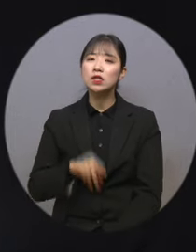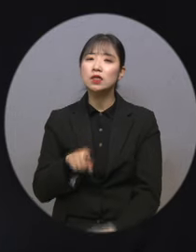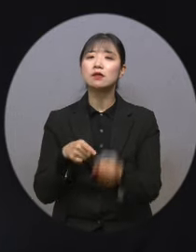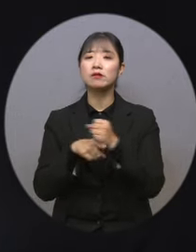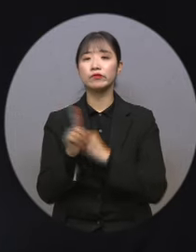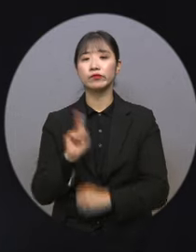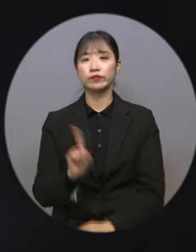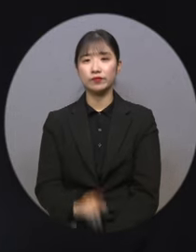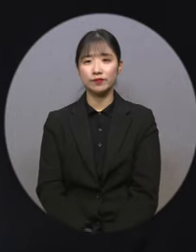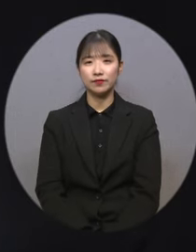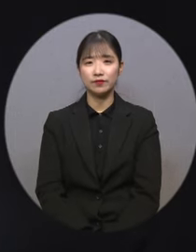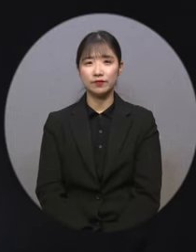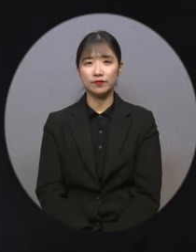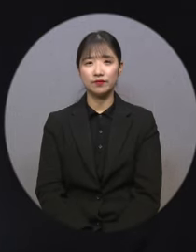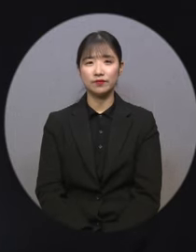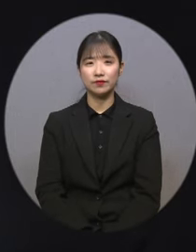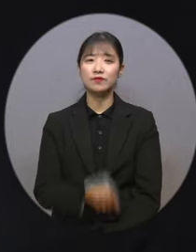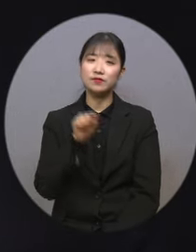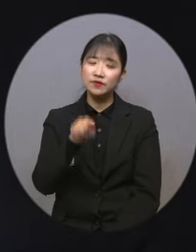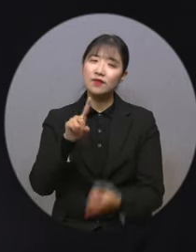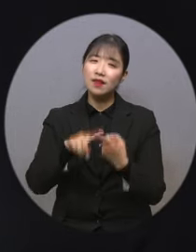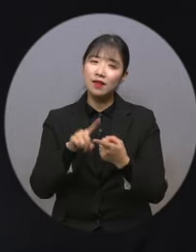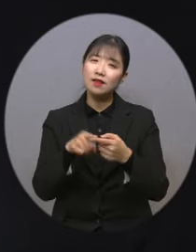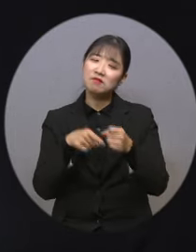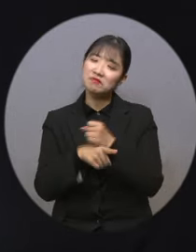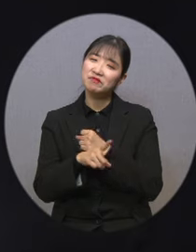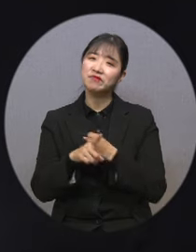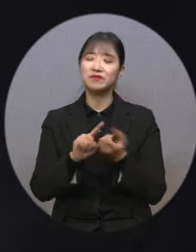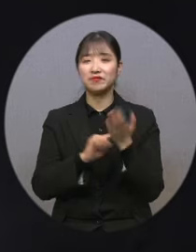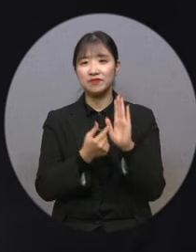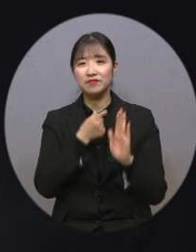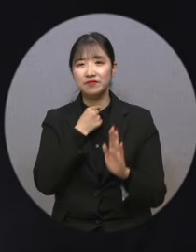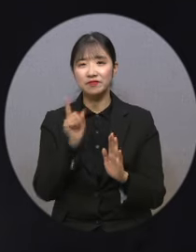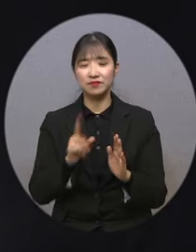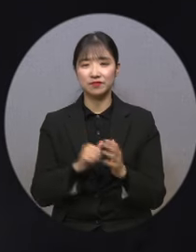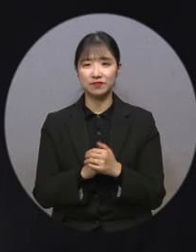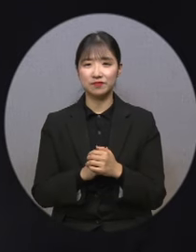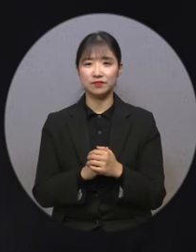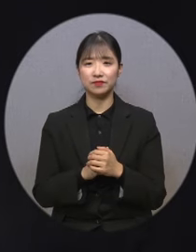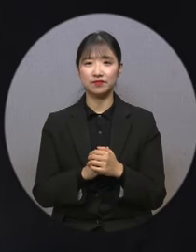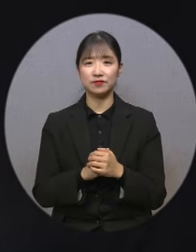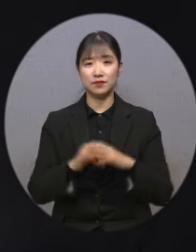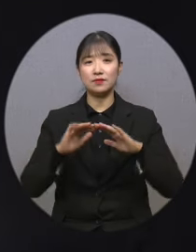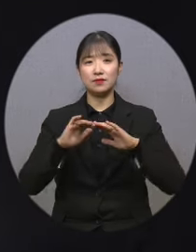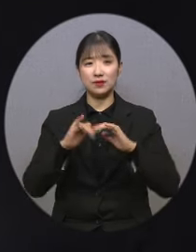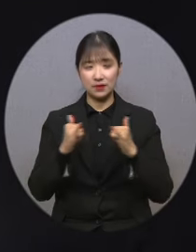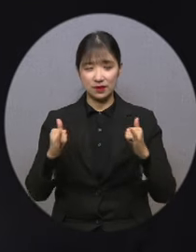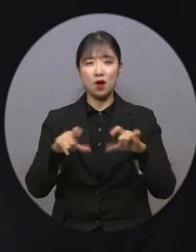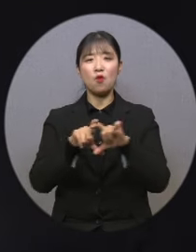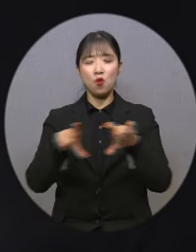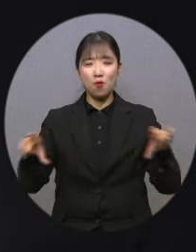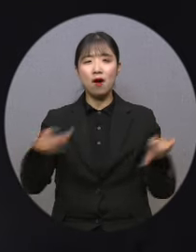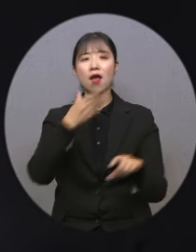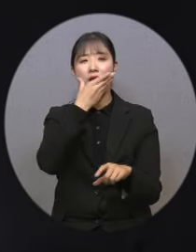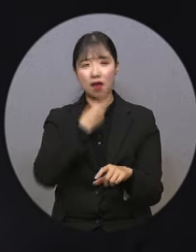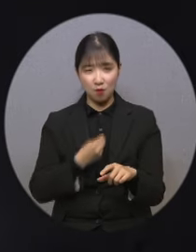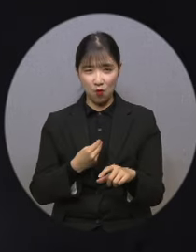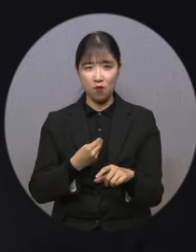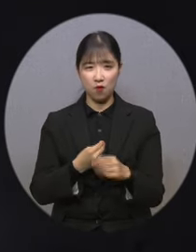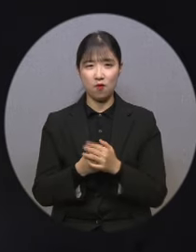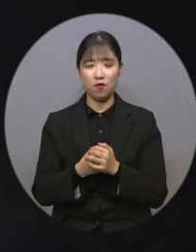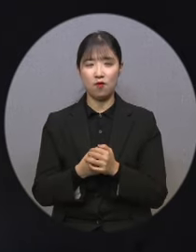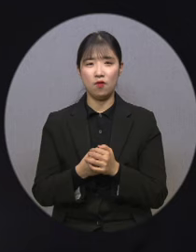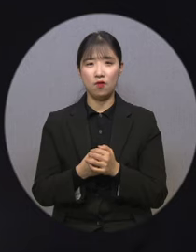있을까요 제정일 한다면 어떻게 성의를 대신 써주는 으 인간의 보편적인 행복의 그